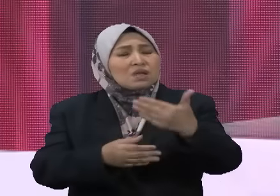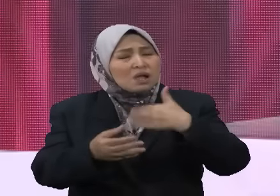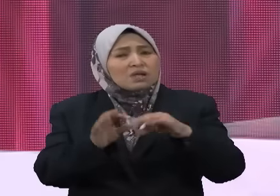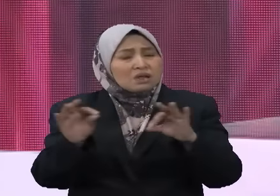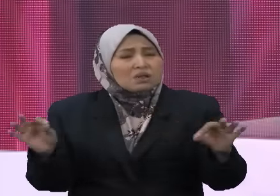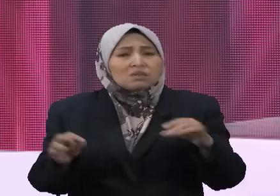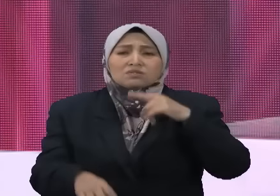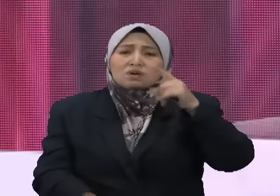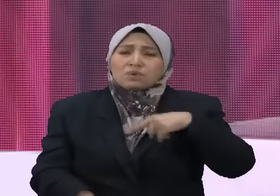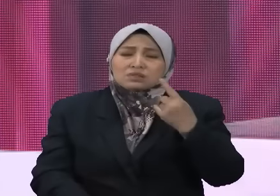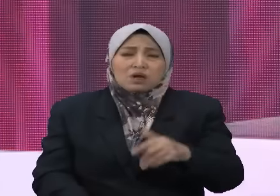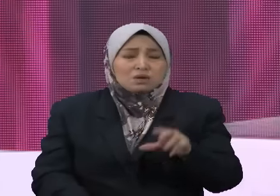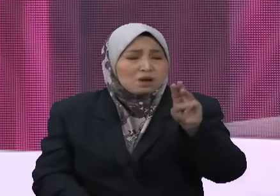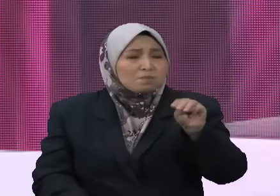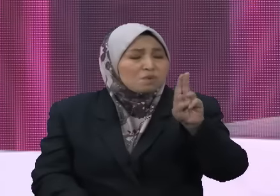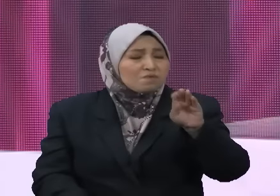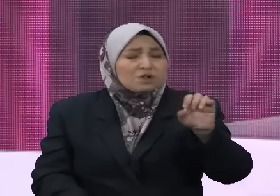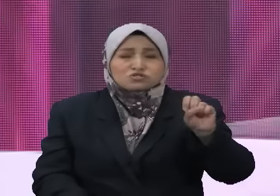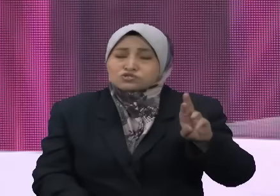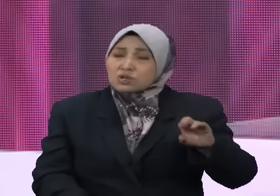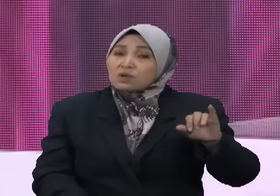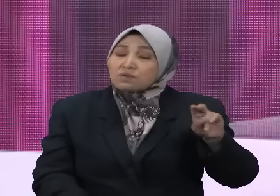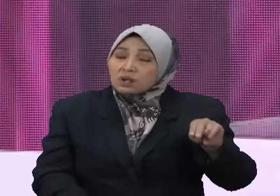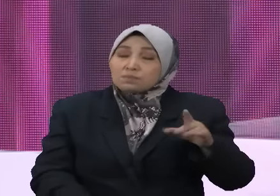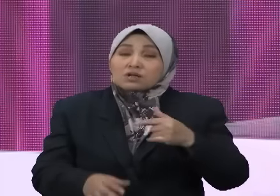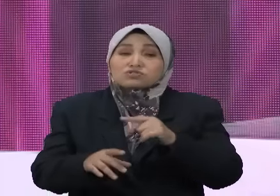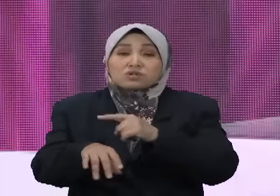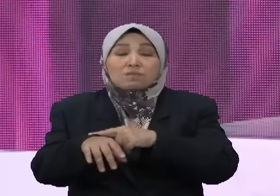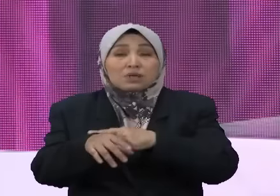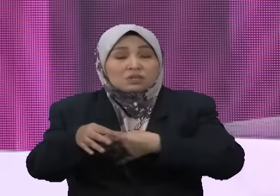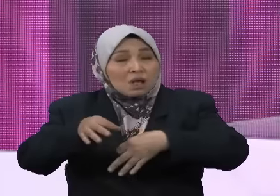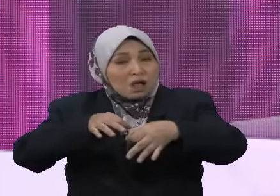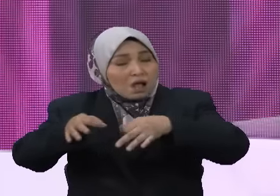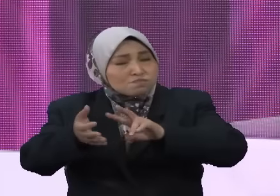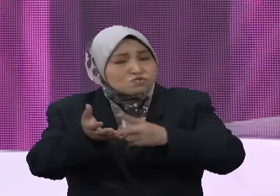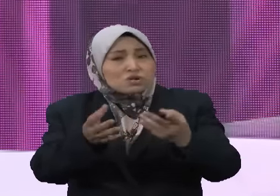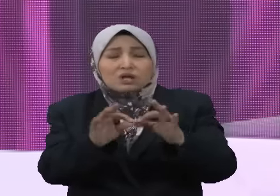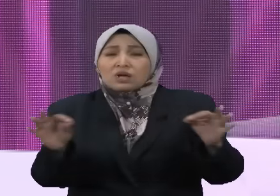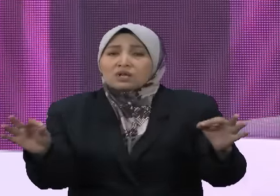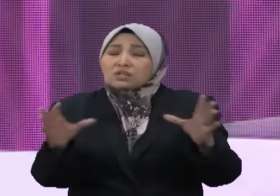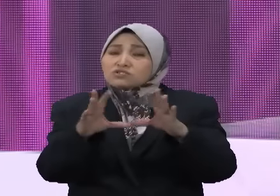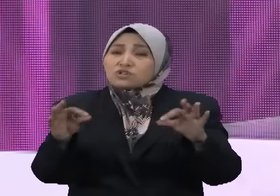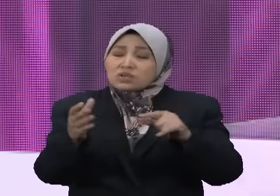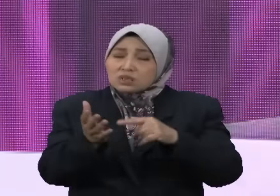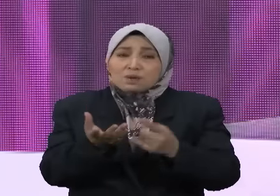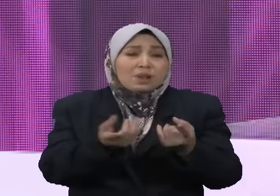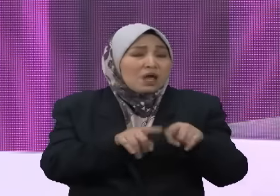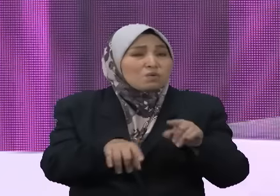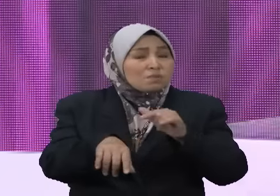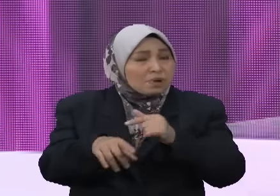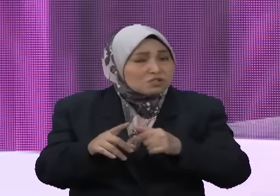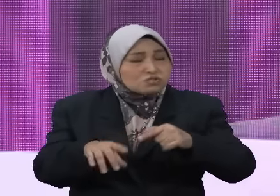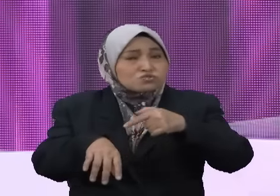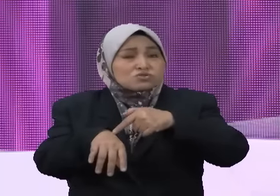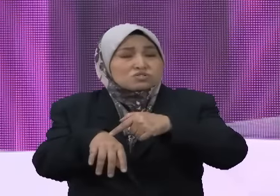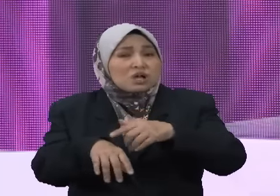oleh mufassirin apa para mufassirin ketika mana mereka mentafsirkan ayat ini kisah ini berlaku ketika mana